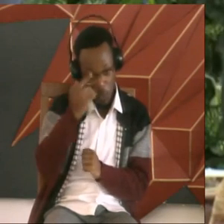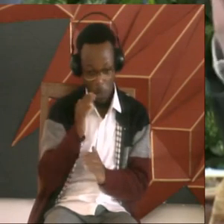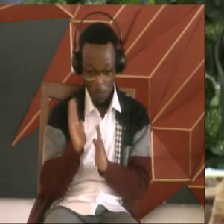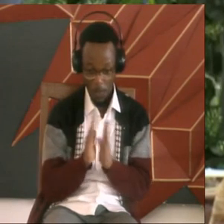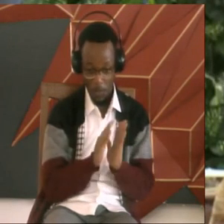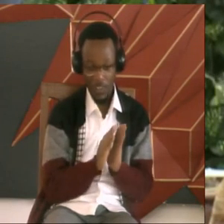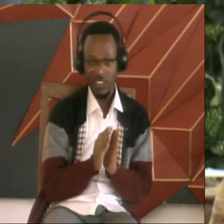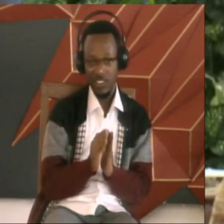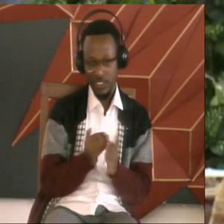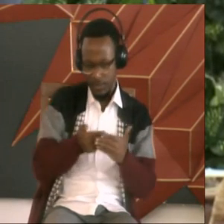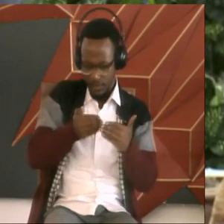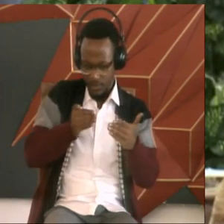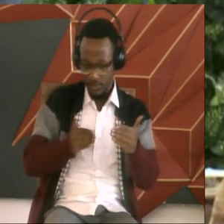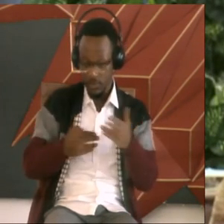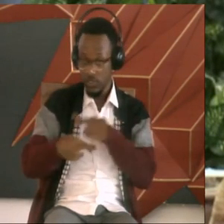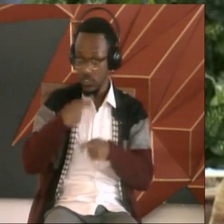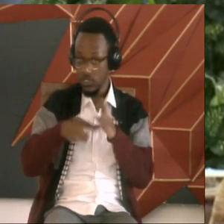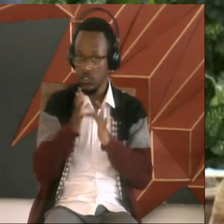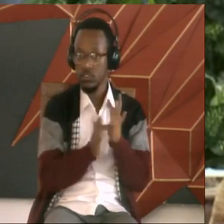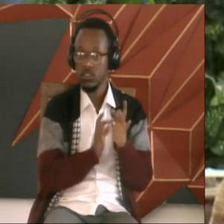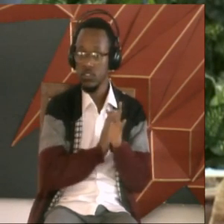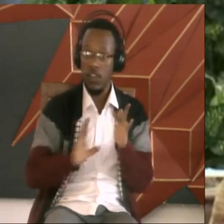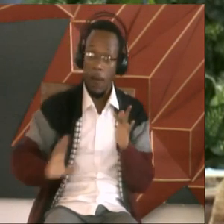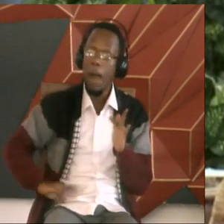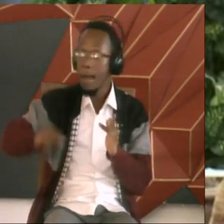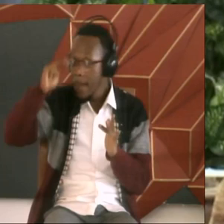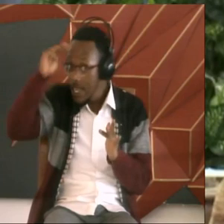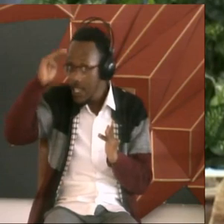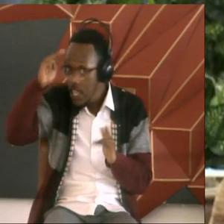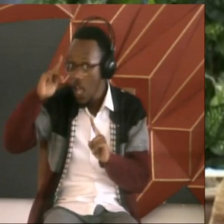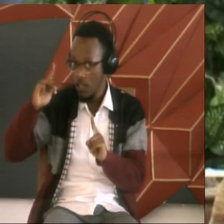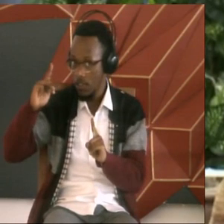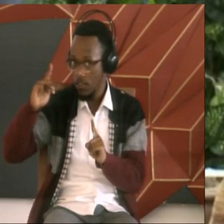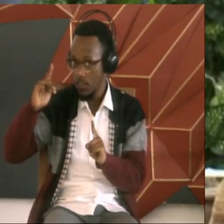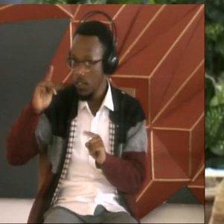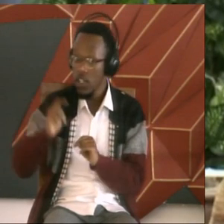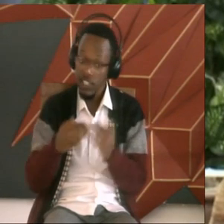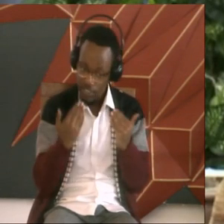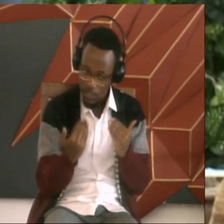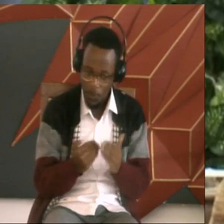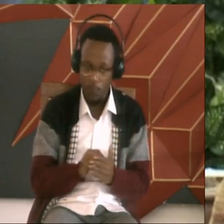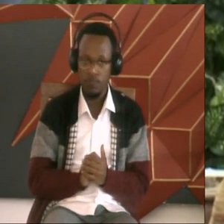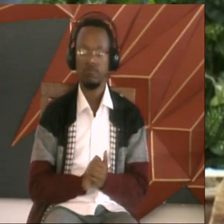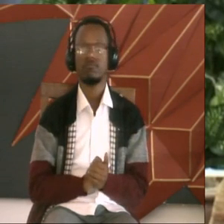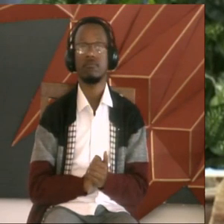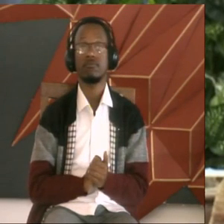a toujours et encore ceux qui font buri gihe